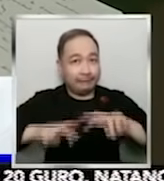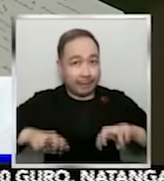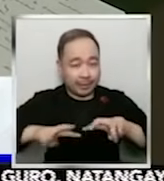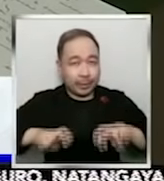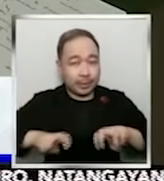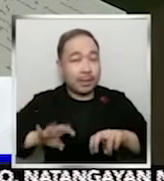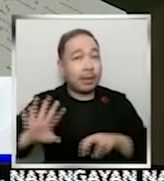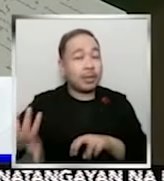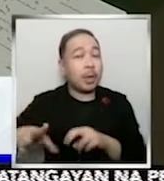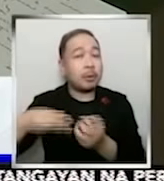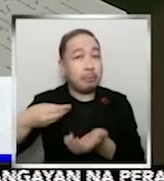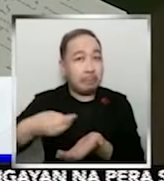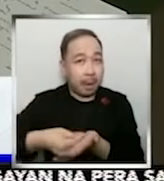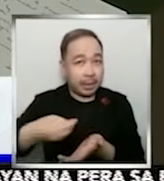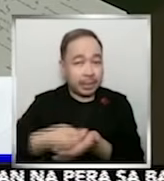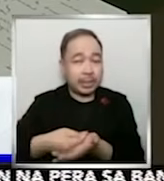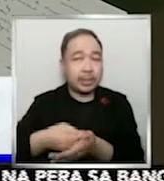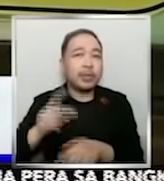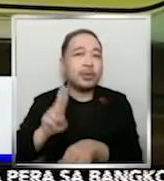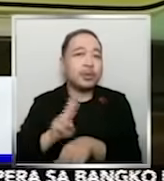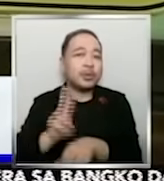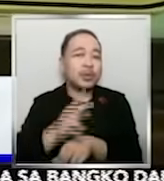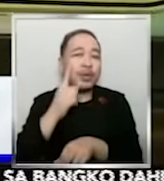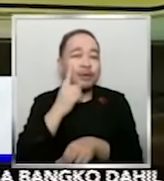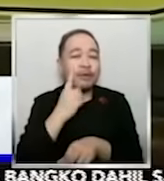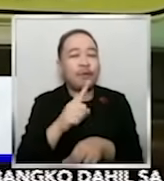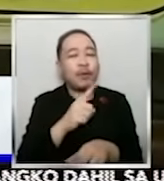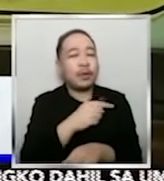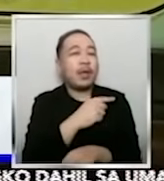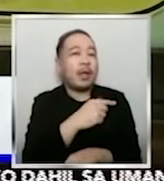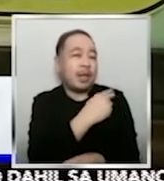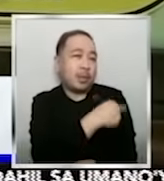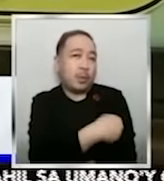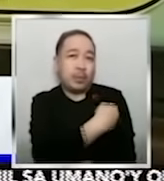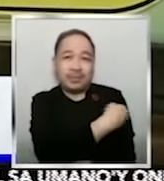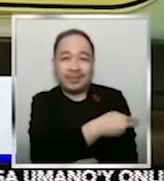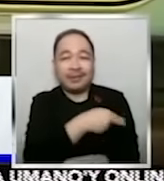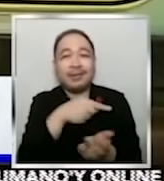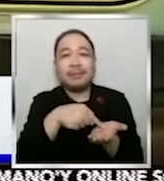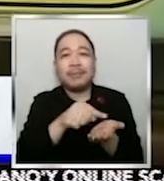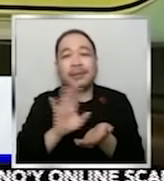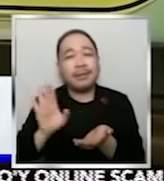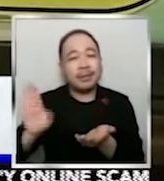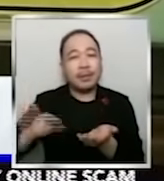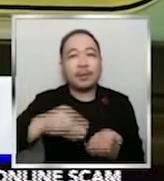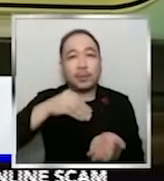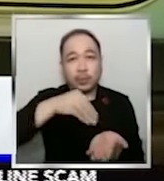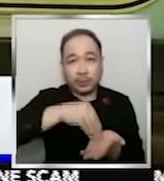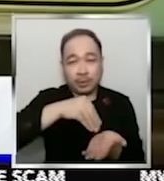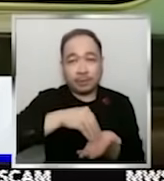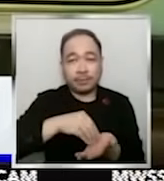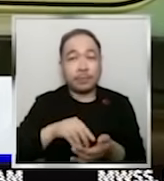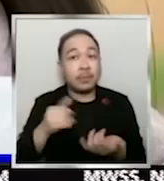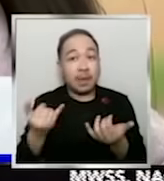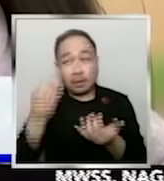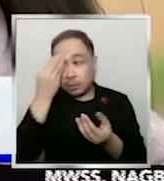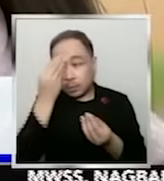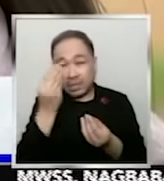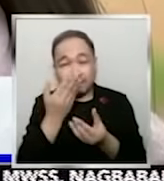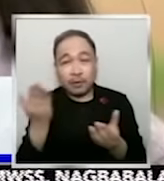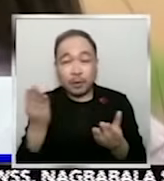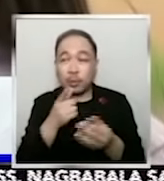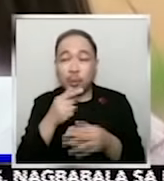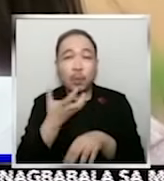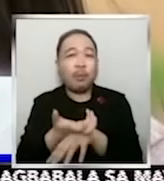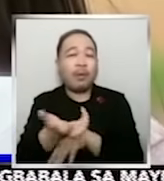bangko, gagamitin sanang pampagamot at pambayad sa utang ni Garcia. Mensahe niya sa mga nanloloko online.